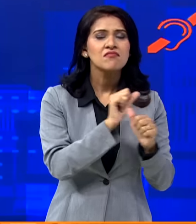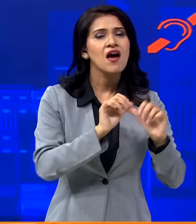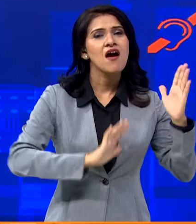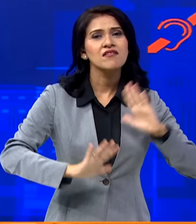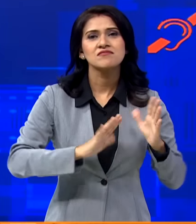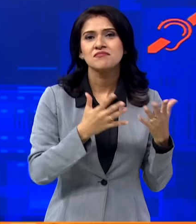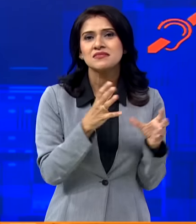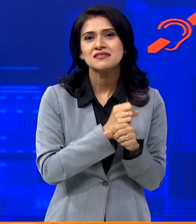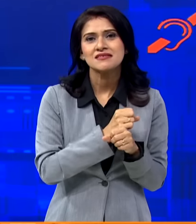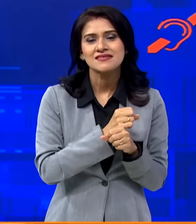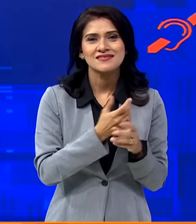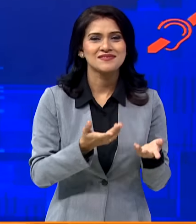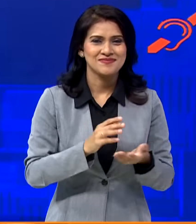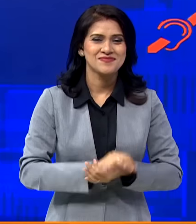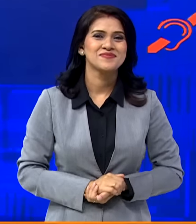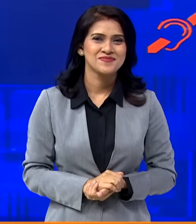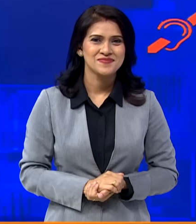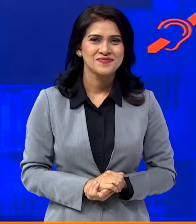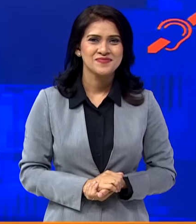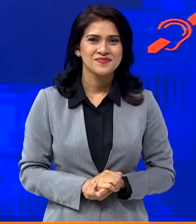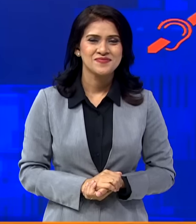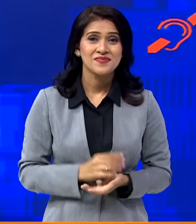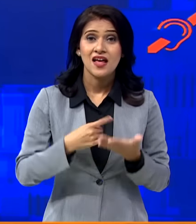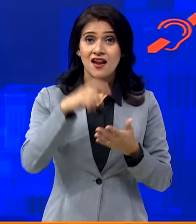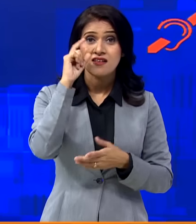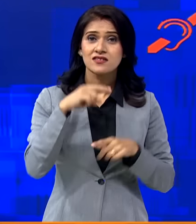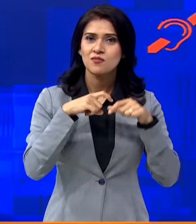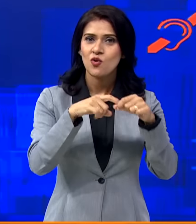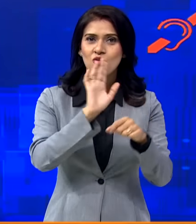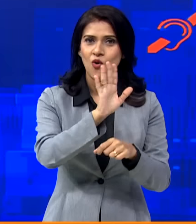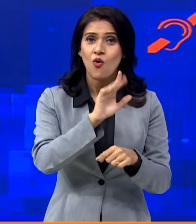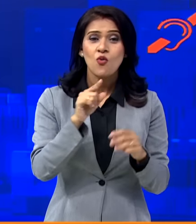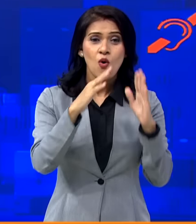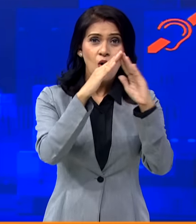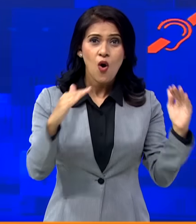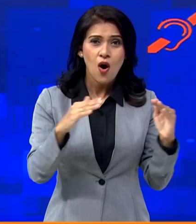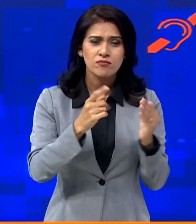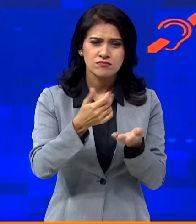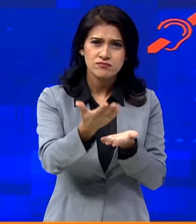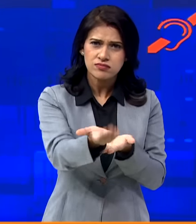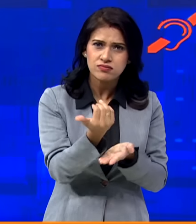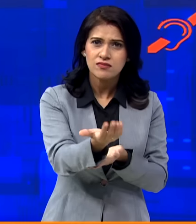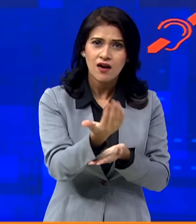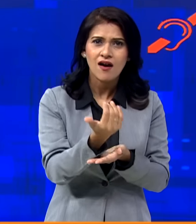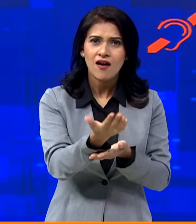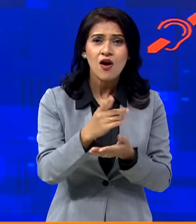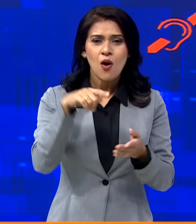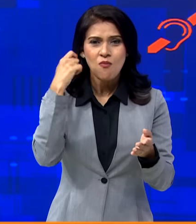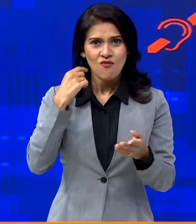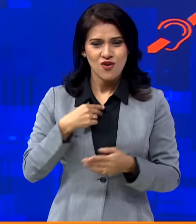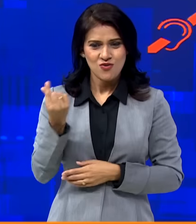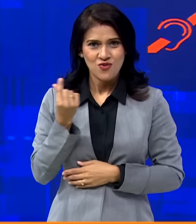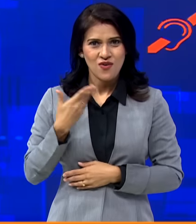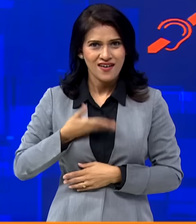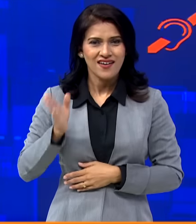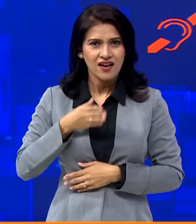होता लेकिन यह भी सच है कि आपने घर फूक के तमाशा देखा घर का काफी सारा पैसा फिल्मों में